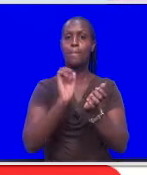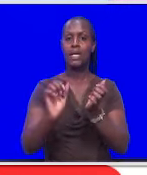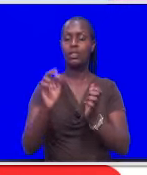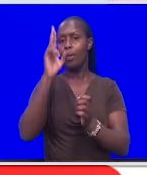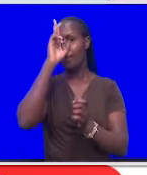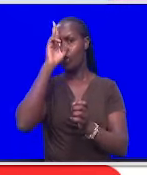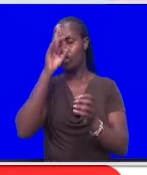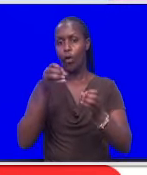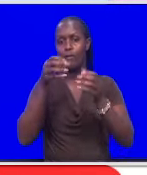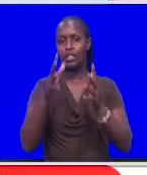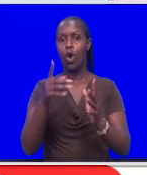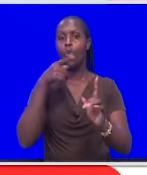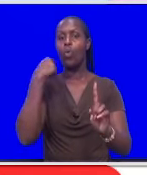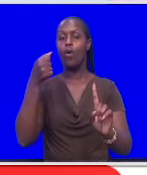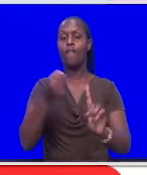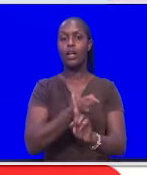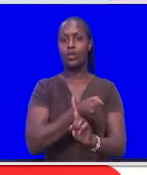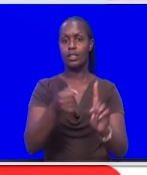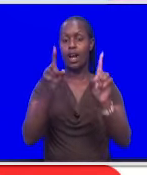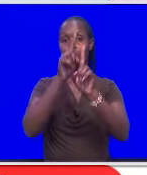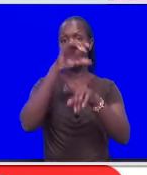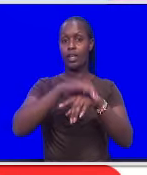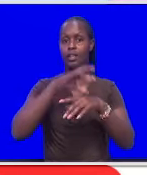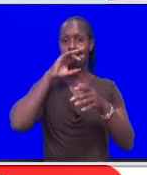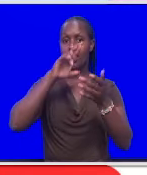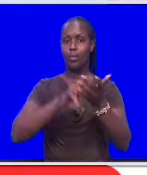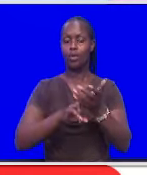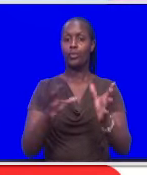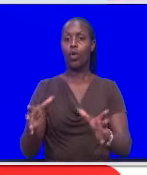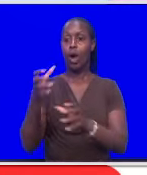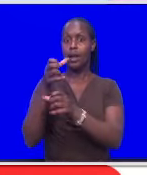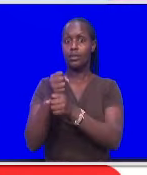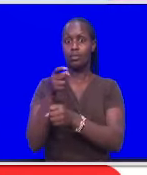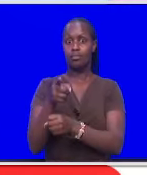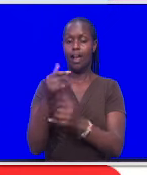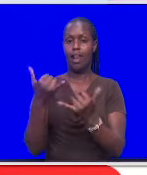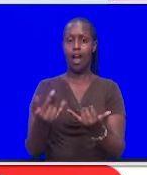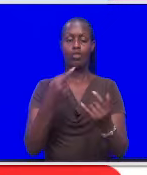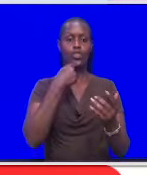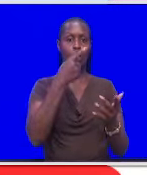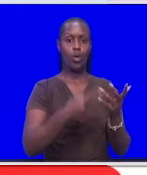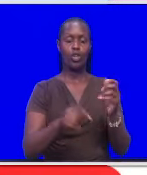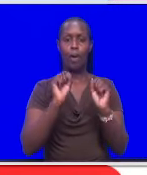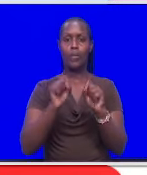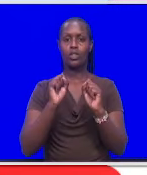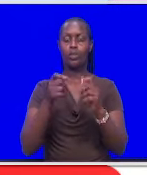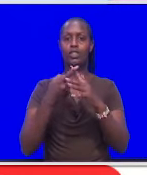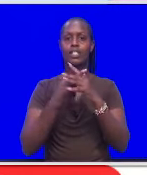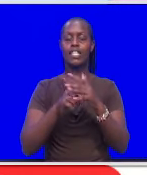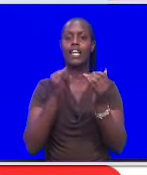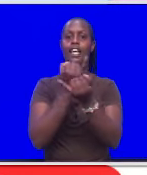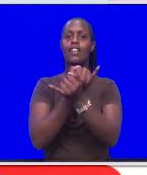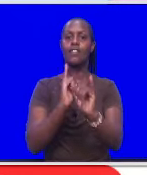Na kama mwanahabari wetu Mike Kagongo anavyotuarifu, mashirika hayo sasa yametishia kuanzisha mashtaka ya kibinafsi